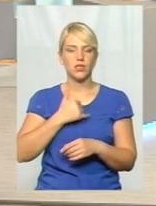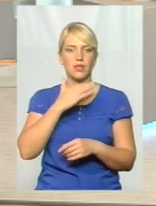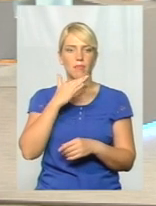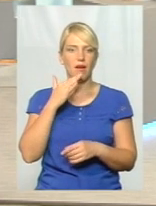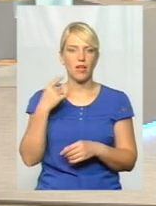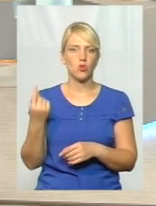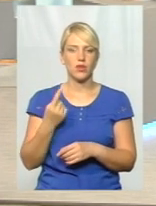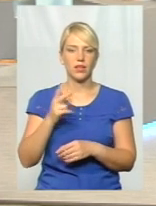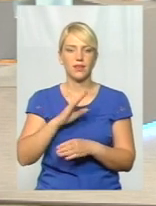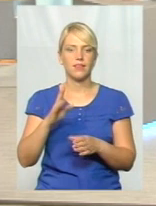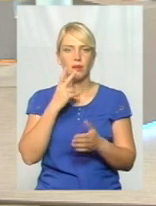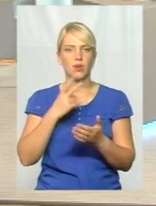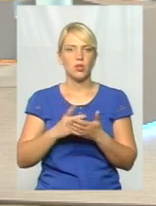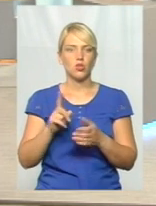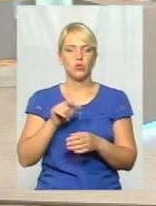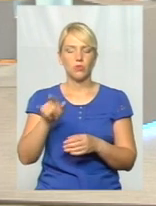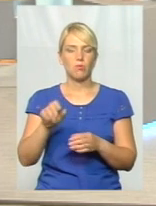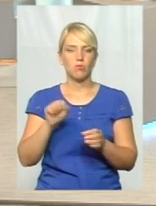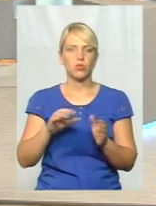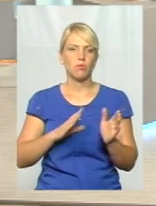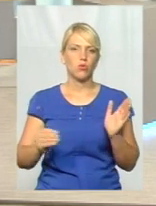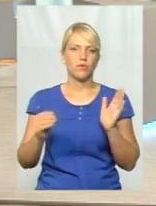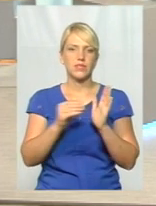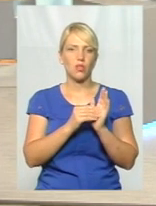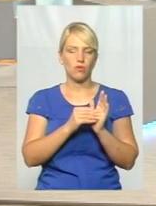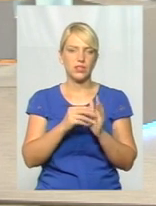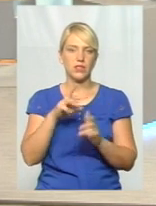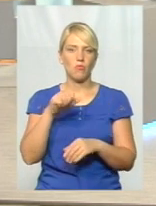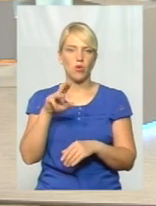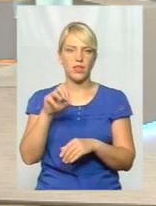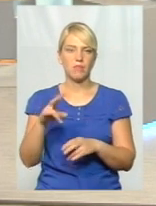лічильників, які не передбачені, щоб на нього встановити модем. Відповідно, треба